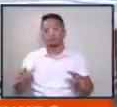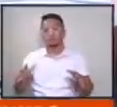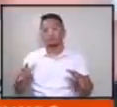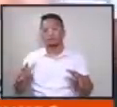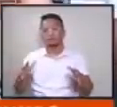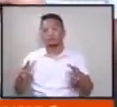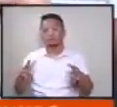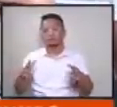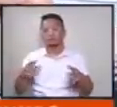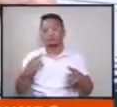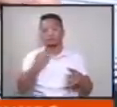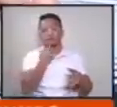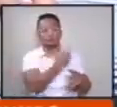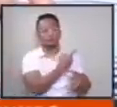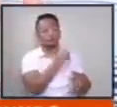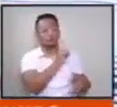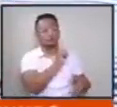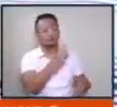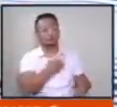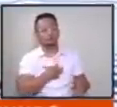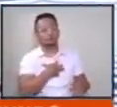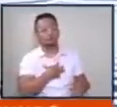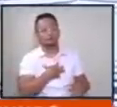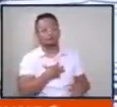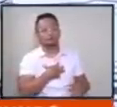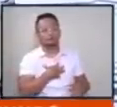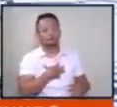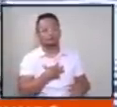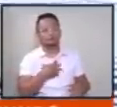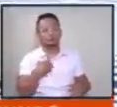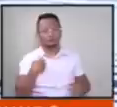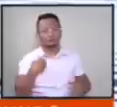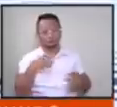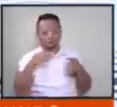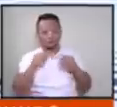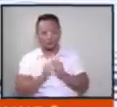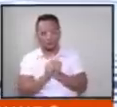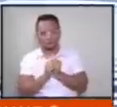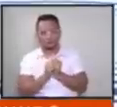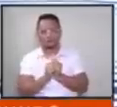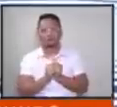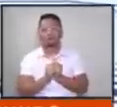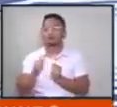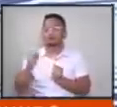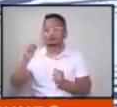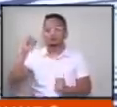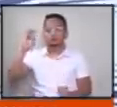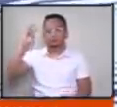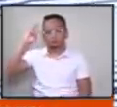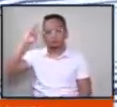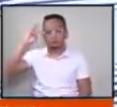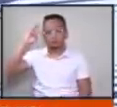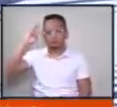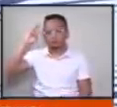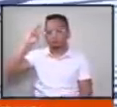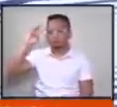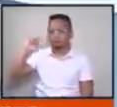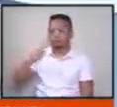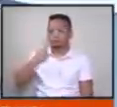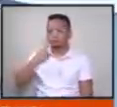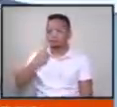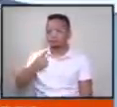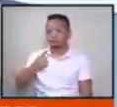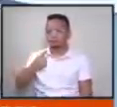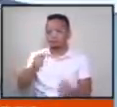Erwin. Ikaw naman, ano yung problema mo kay chairman? Wala po. Wala, nadamay ka lang? Opo. Okay, itong si Sir William, kasama niyo po opo. Itong... inyo